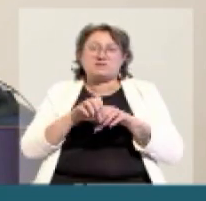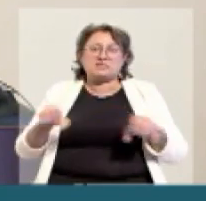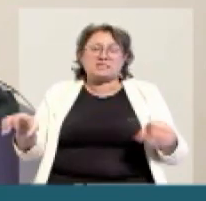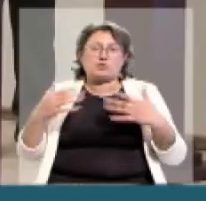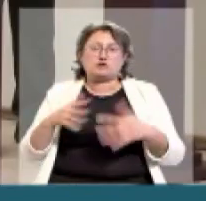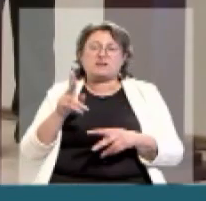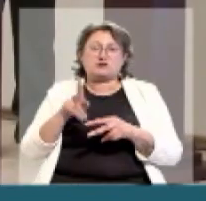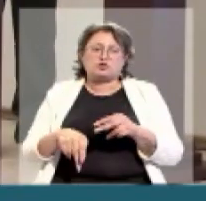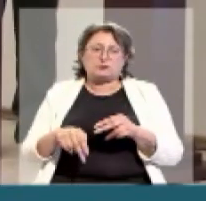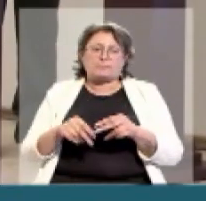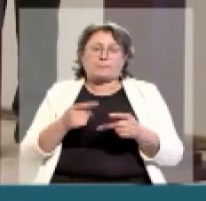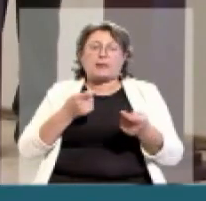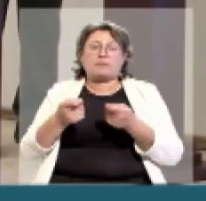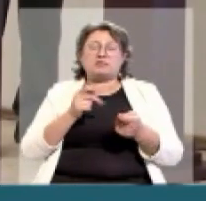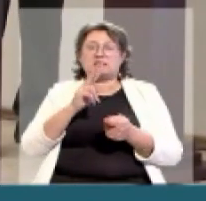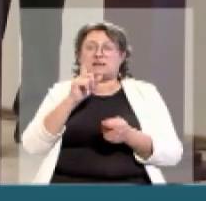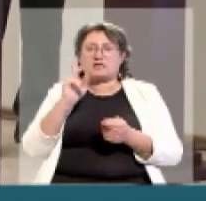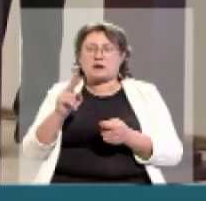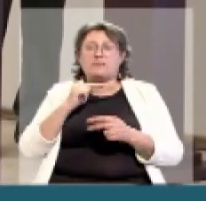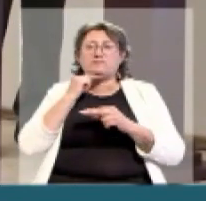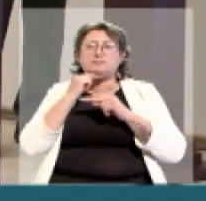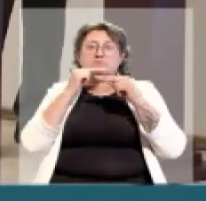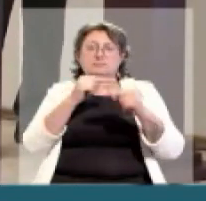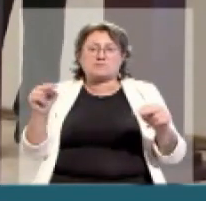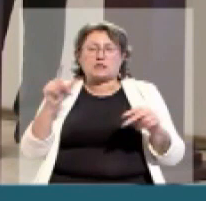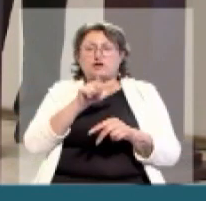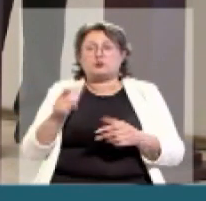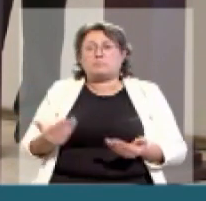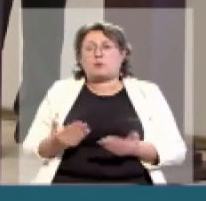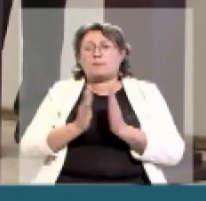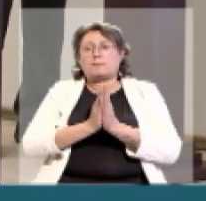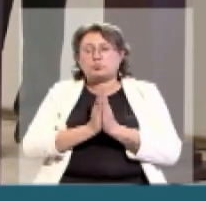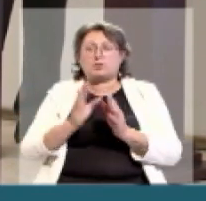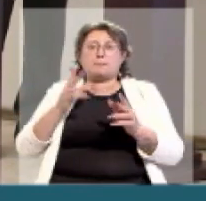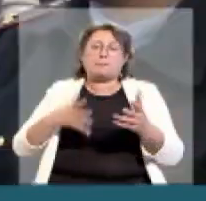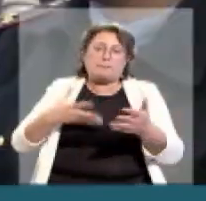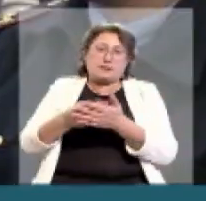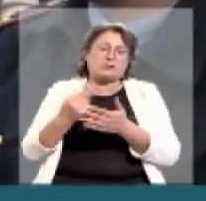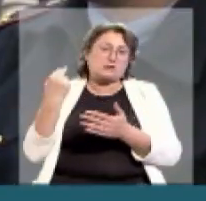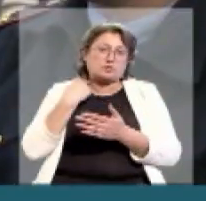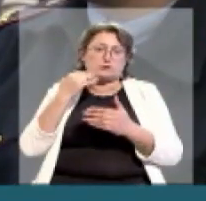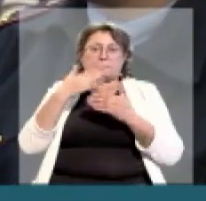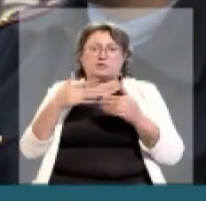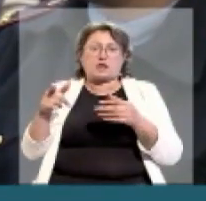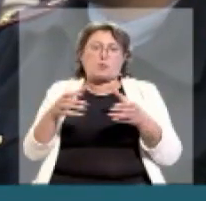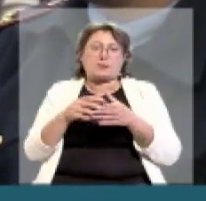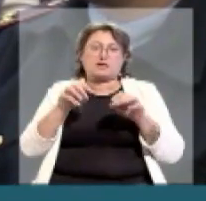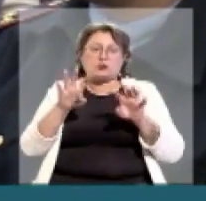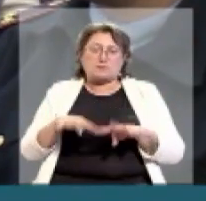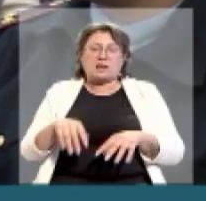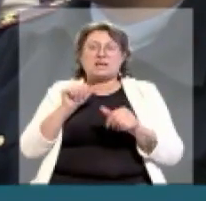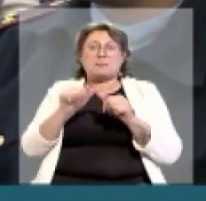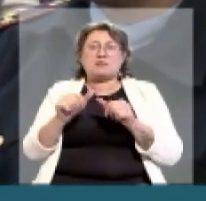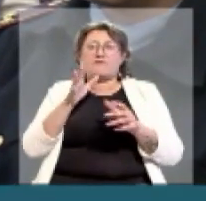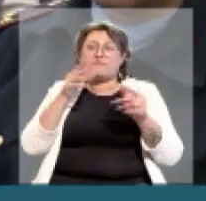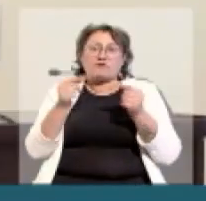сетях завершены. Руководитель КТЭКа обратился к жителям города с просьбой о погашении задолженности перед компанией, так как